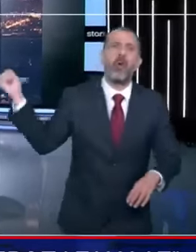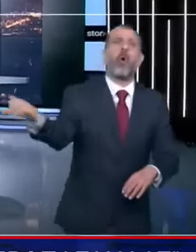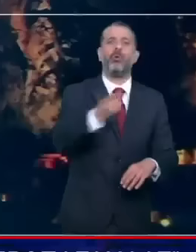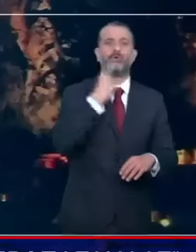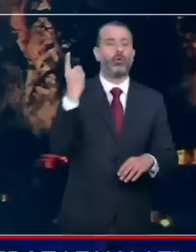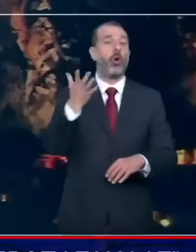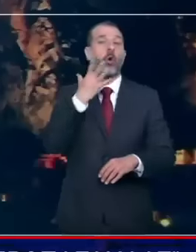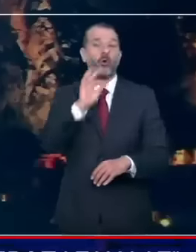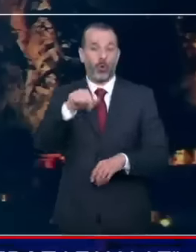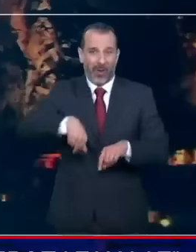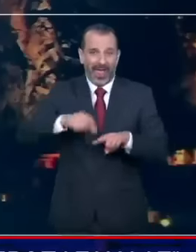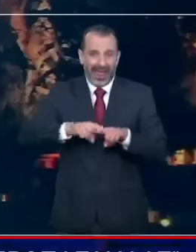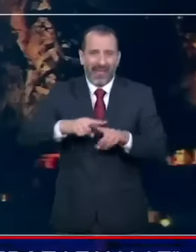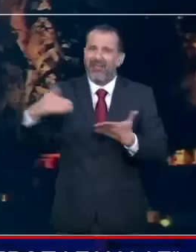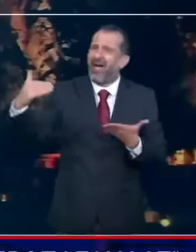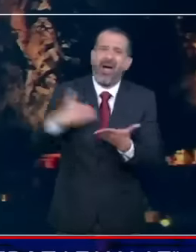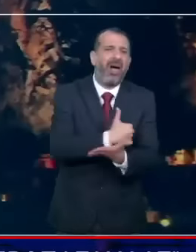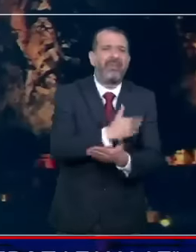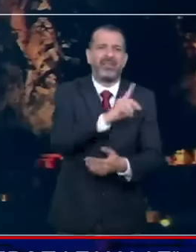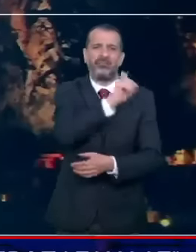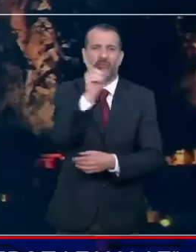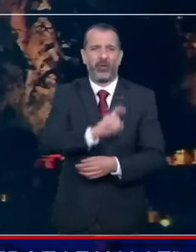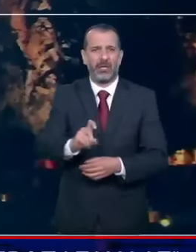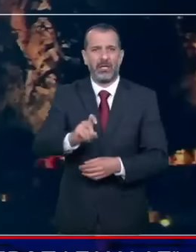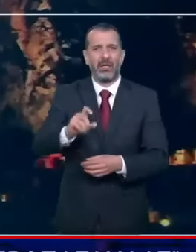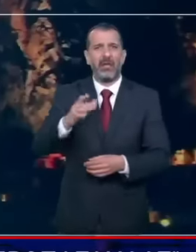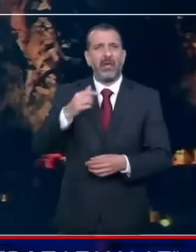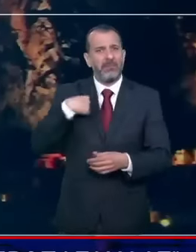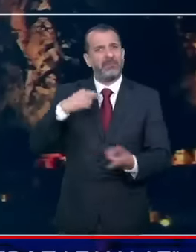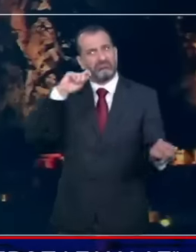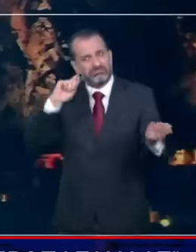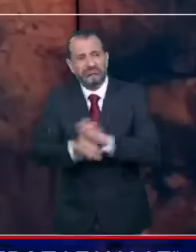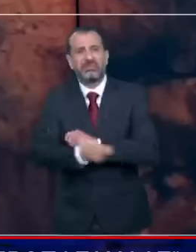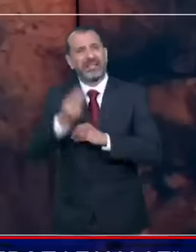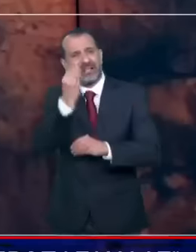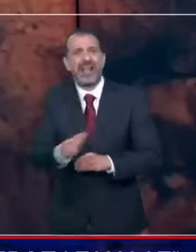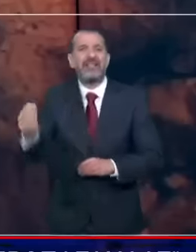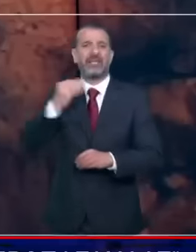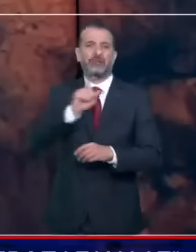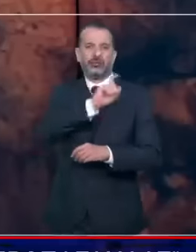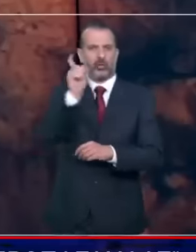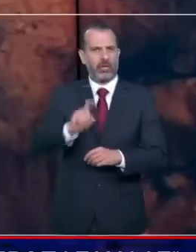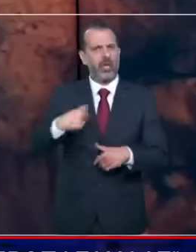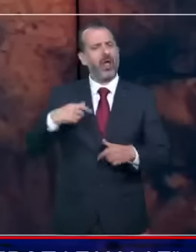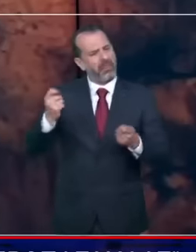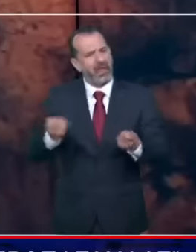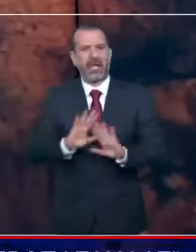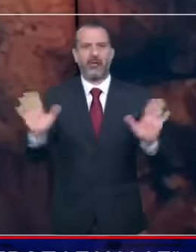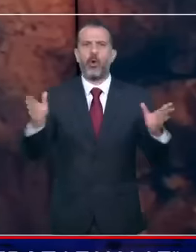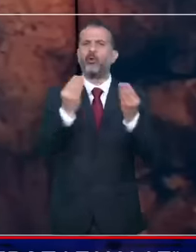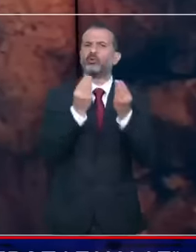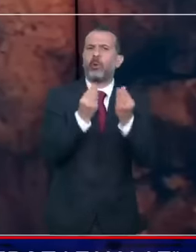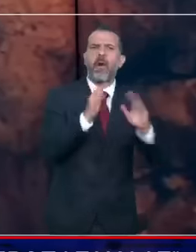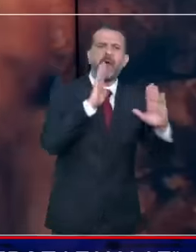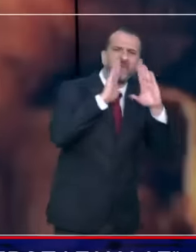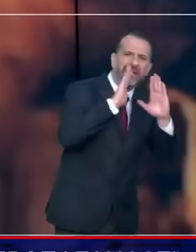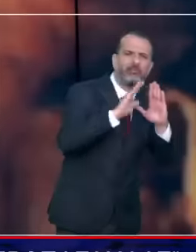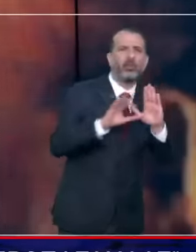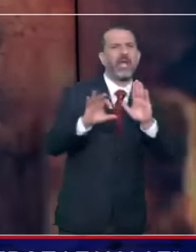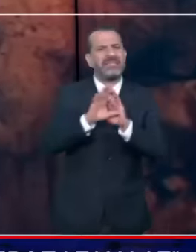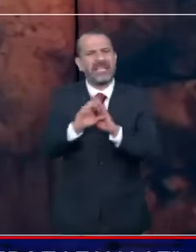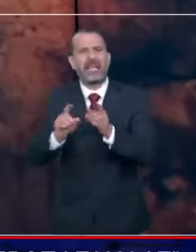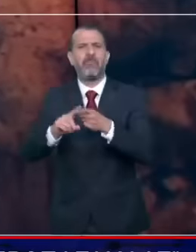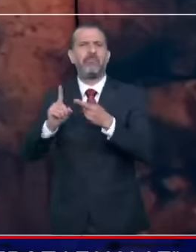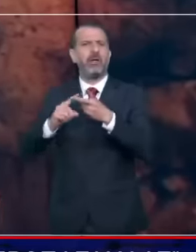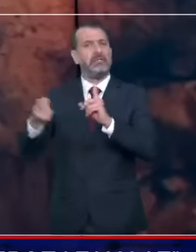στη χώρα μας είναι άδικο, γιατί μπορεί να υπάρχει μια καλύτερη ζωή τώρα, θα το κάνω και με τα κοινωνικά μέσα δικτύωσης και με όλες τις εκπομπές